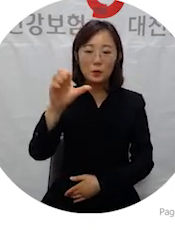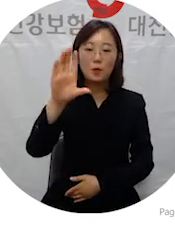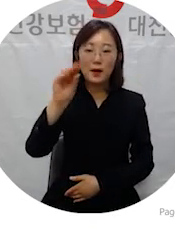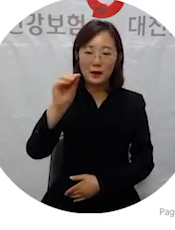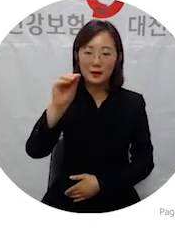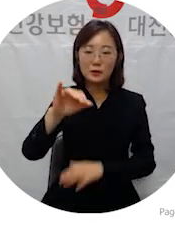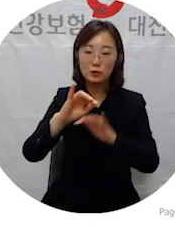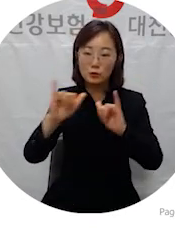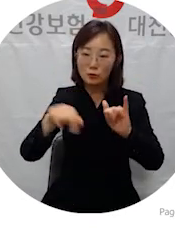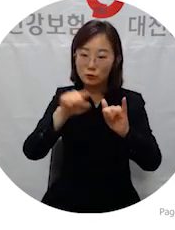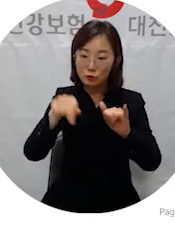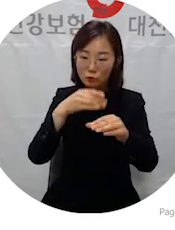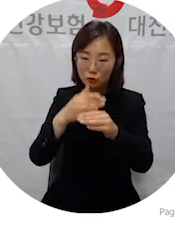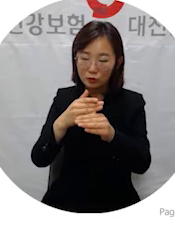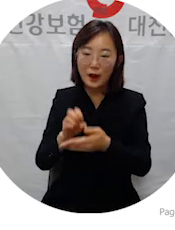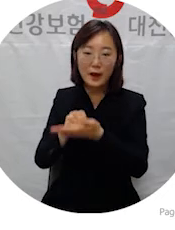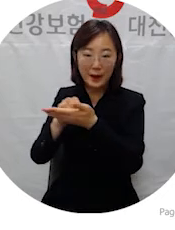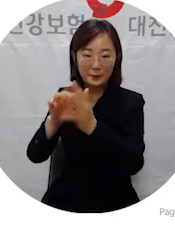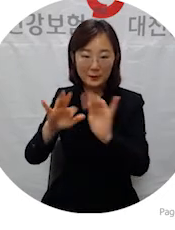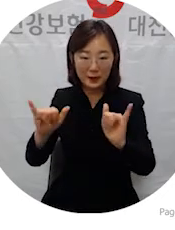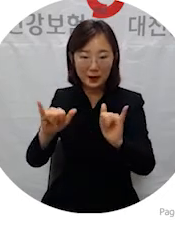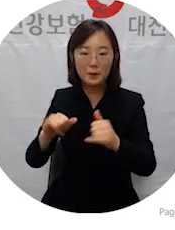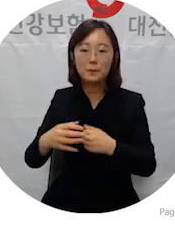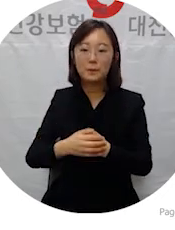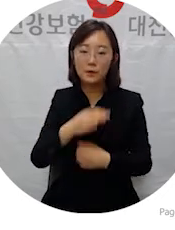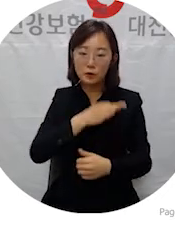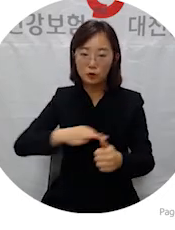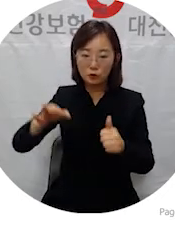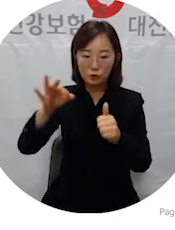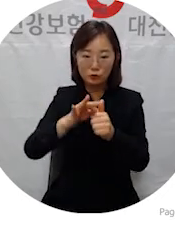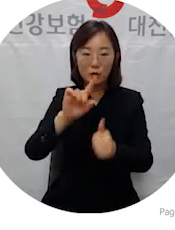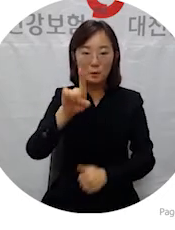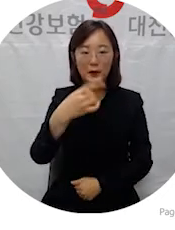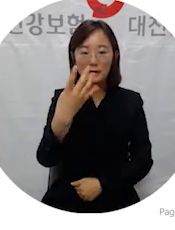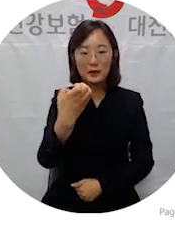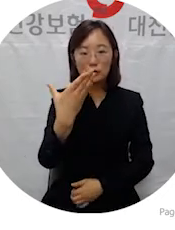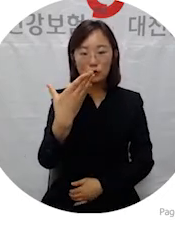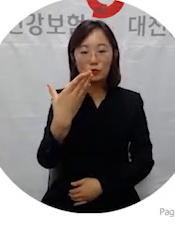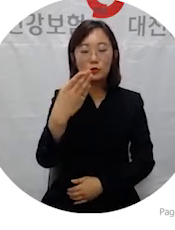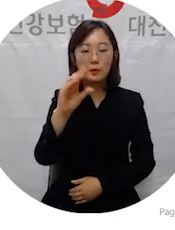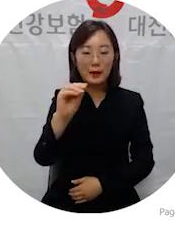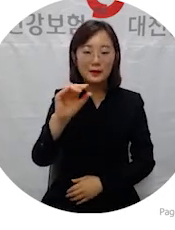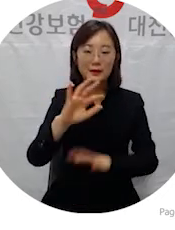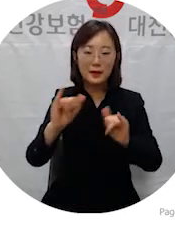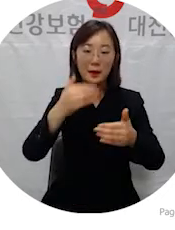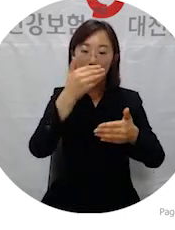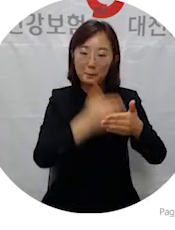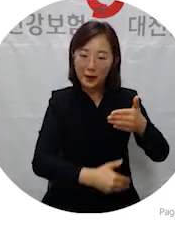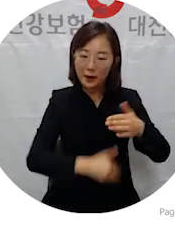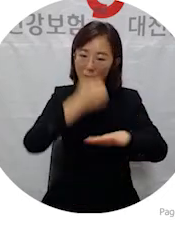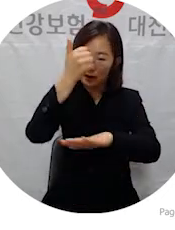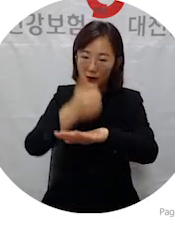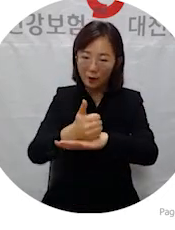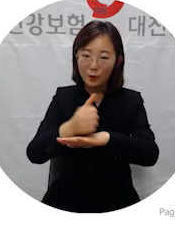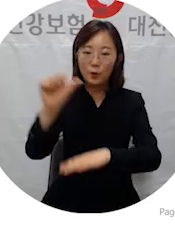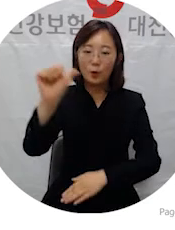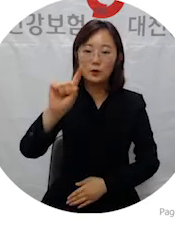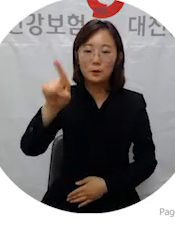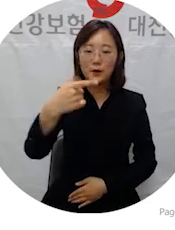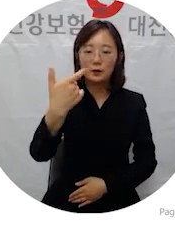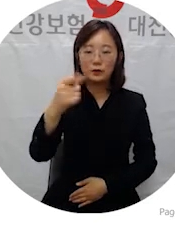중 건강보험 가입자는 의료급여자 149만 명을 제외한 5,163만